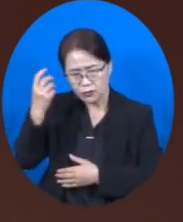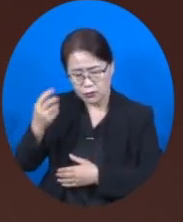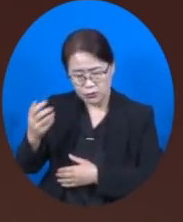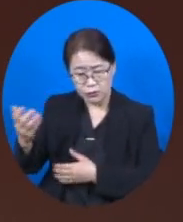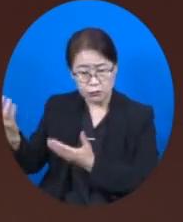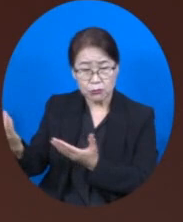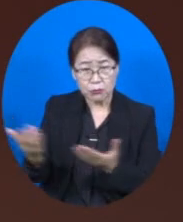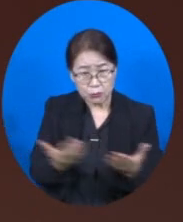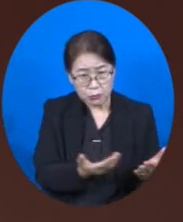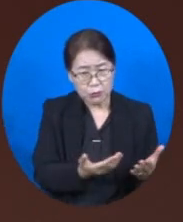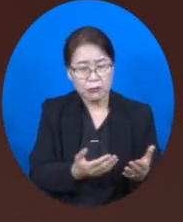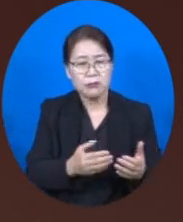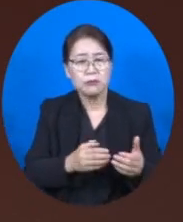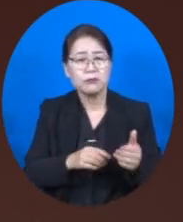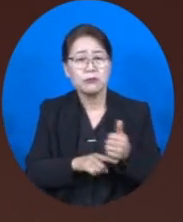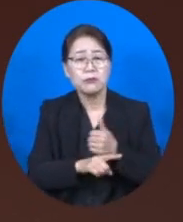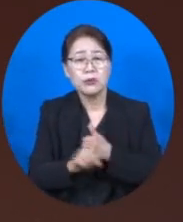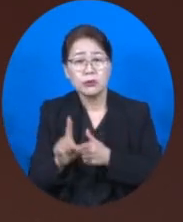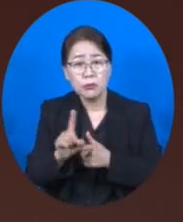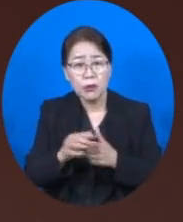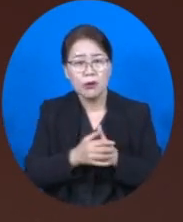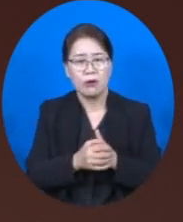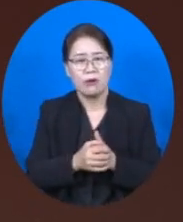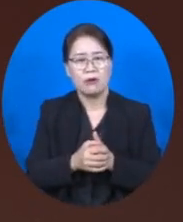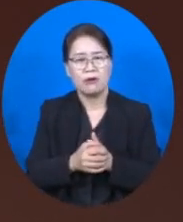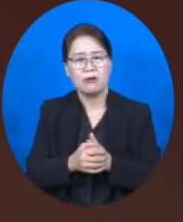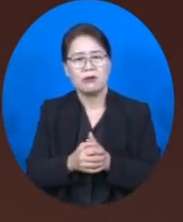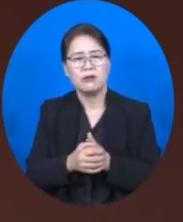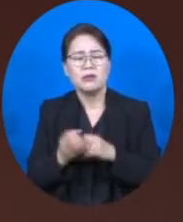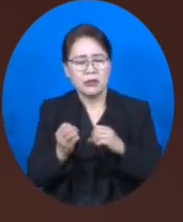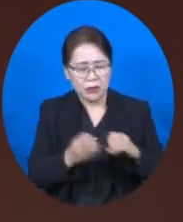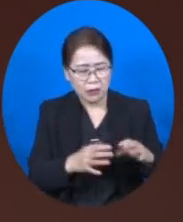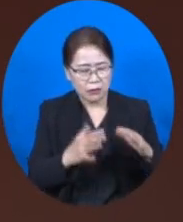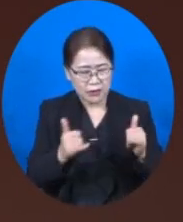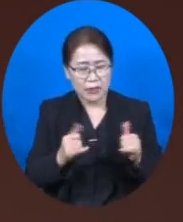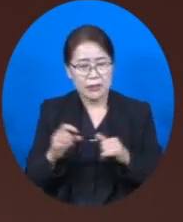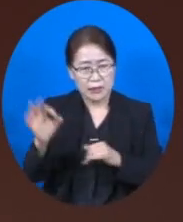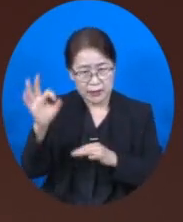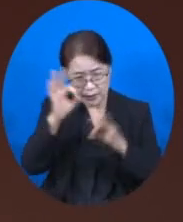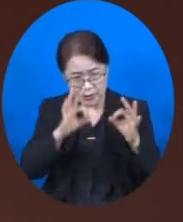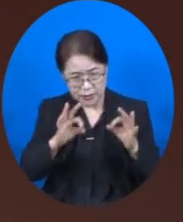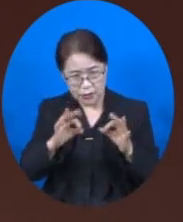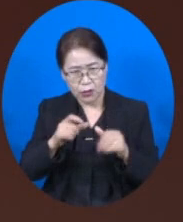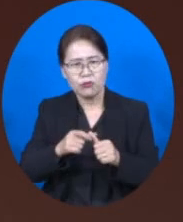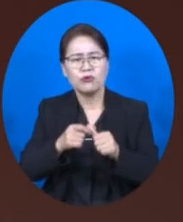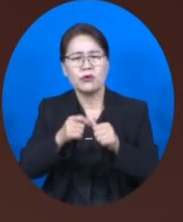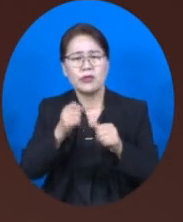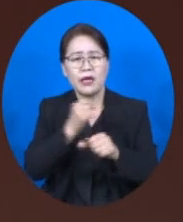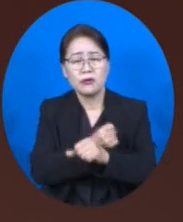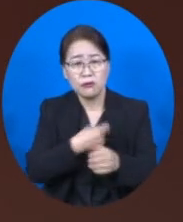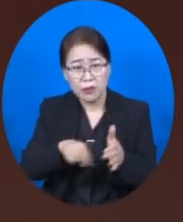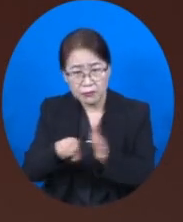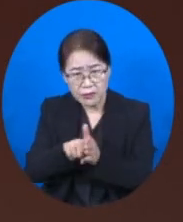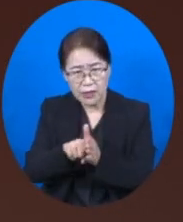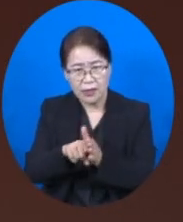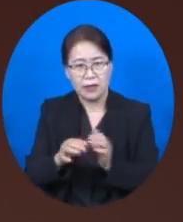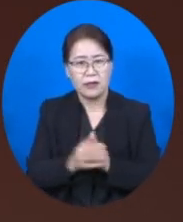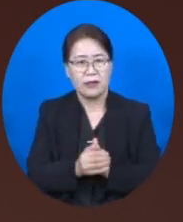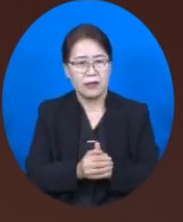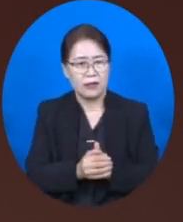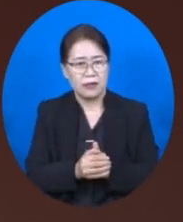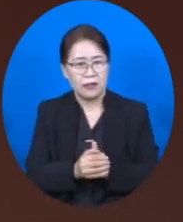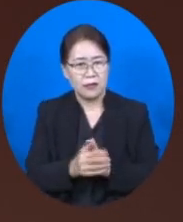보내주셨습니까 바로 잃어버린 자를 찾기 위함이었습니다 주님은 잃어버린